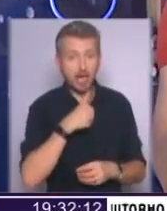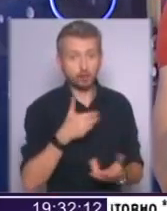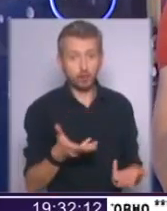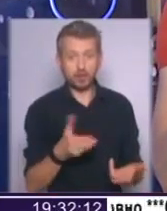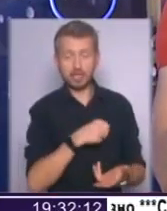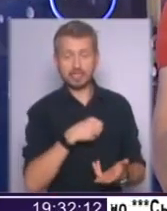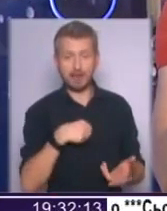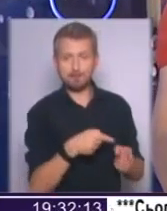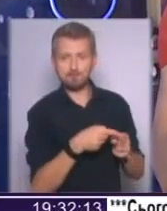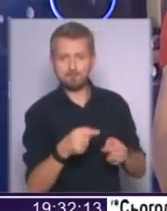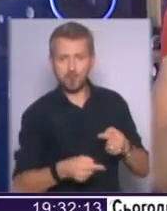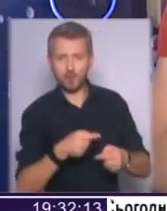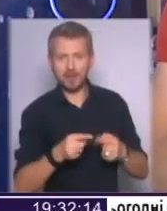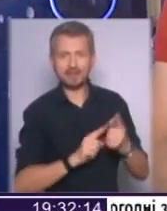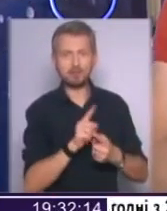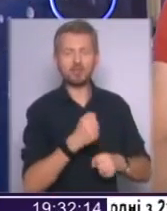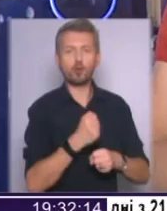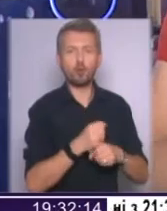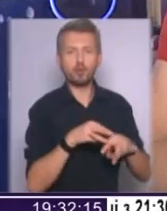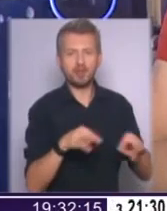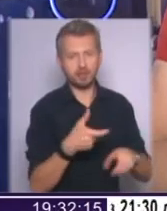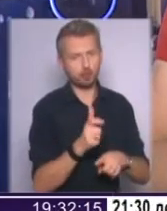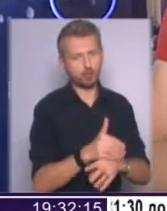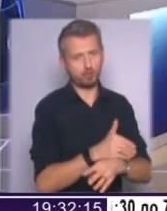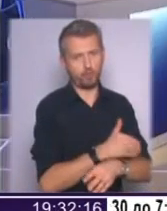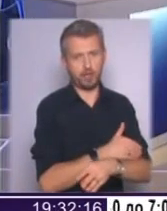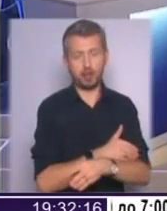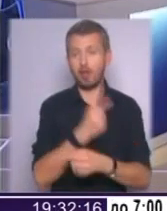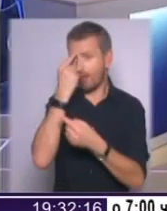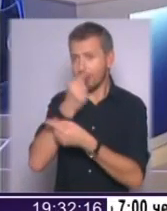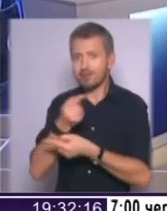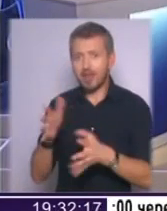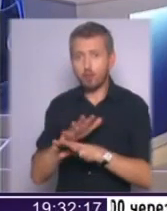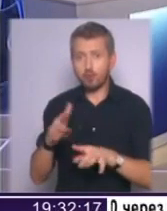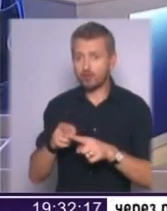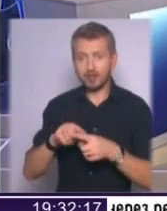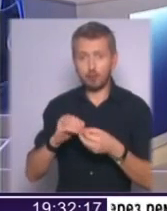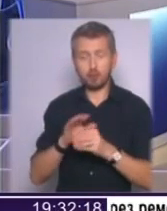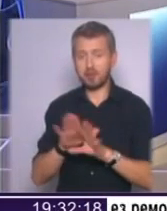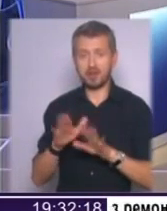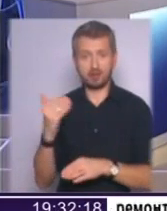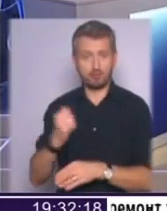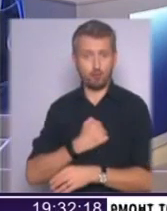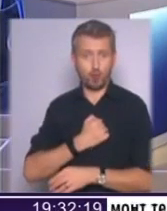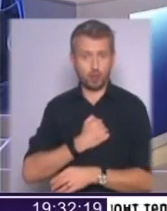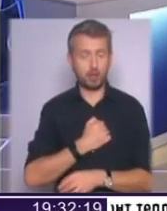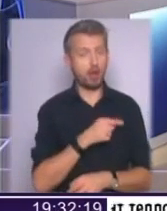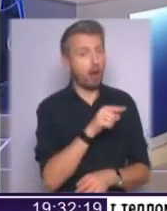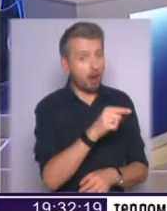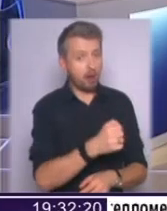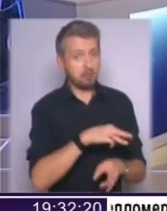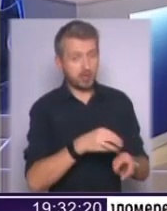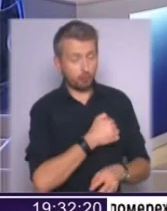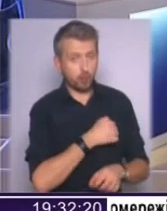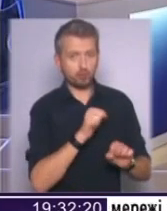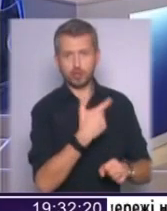сам процес зміни в роботі міністерства йде дуже повільно. Ну, непублічність – це проблема не тільки Міністерства оборони. Але Міністерство оборони дуже добре може себе